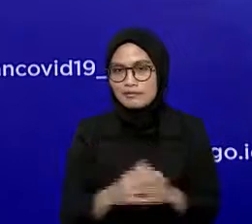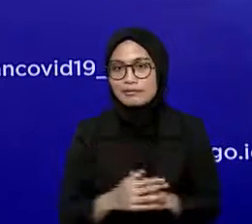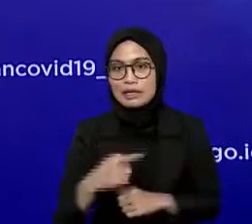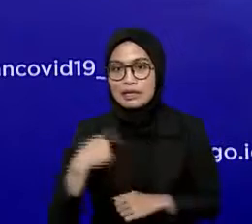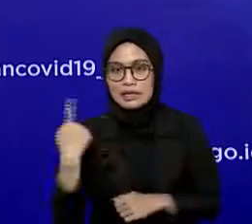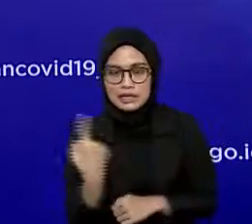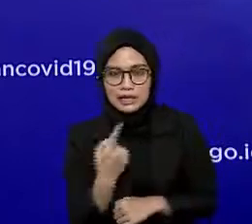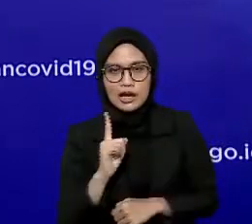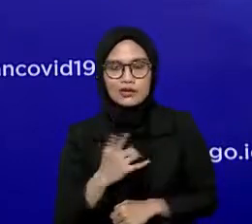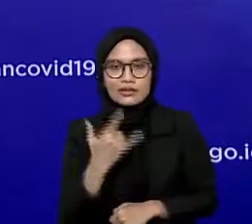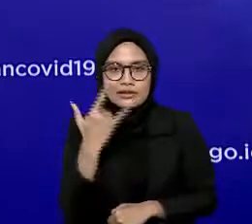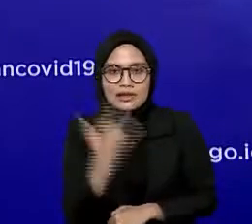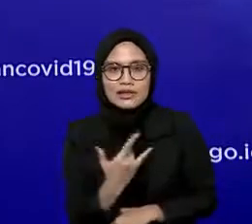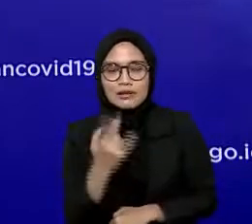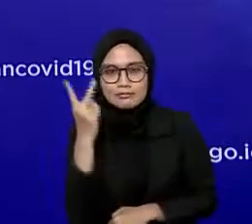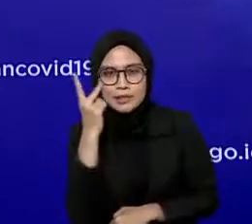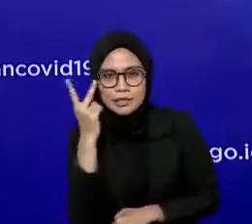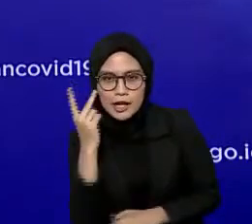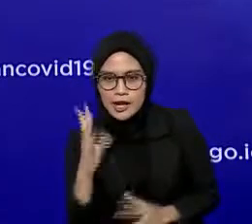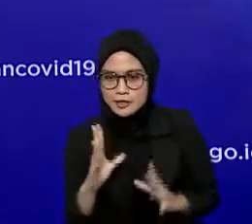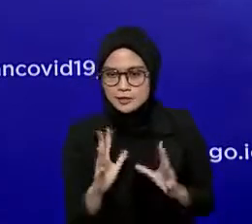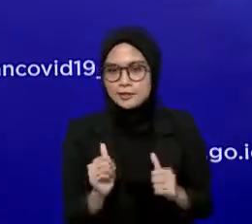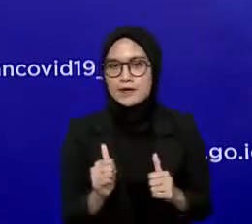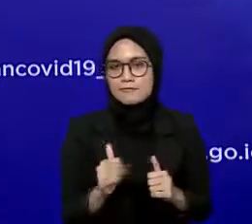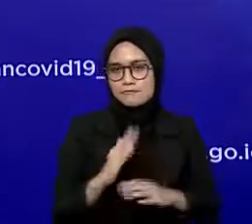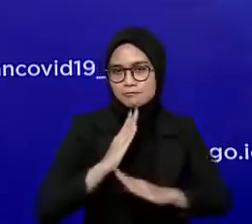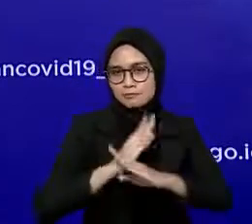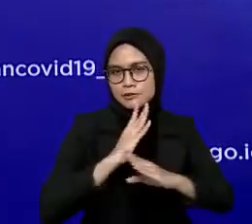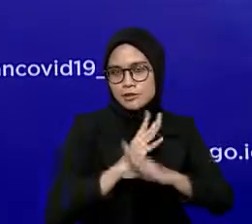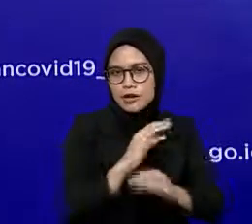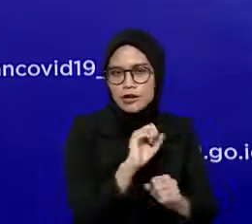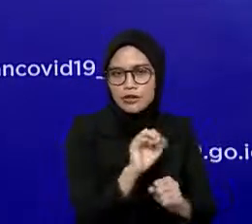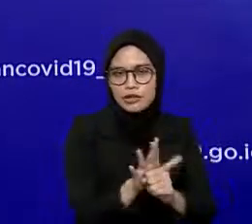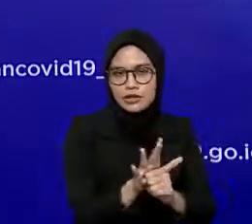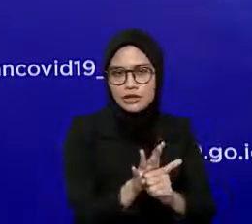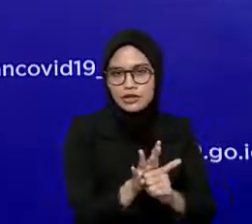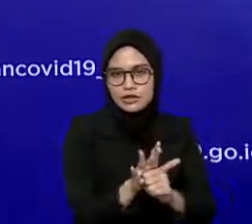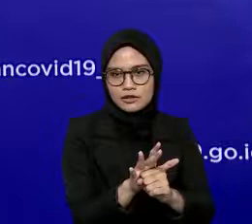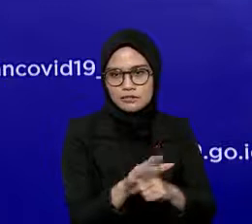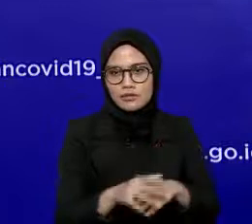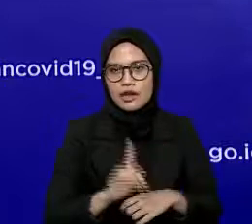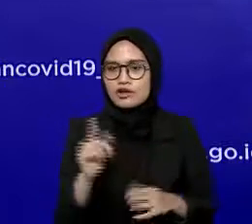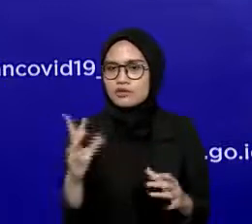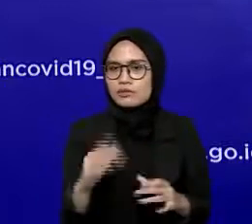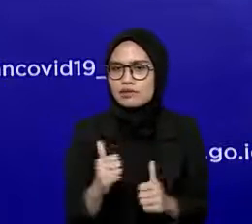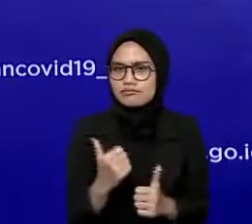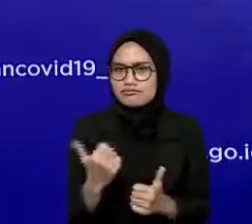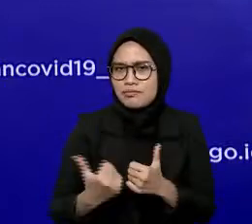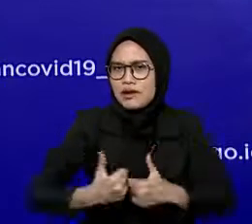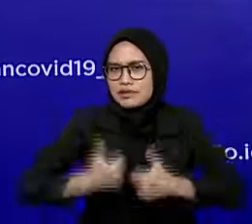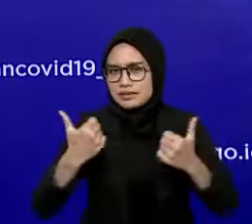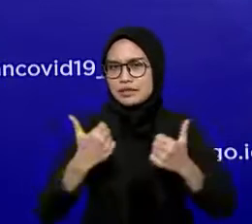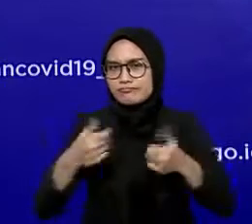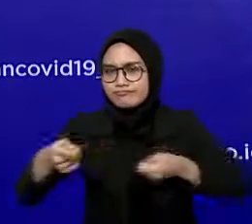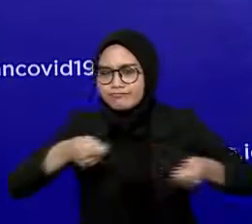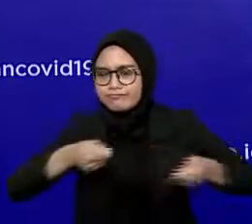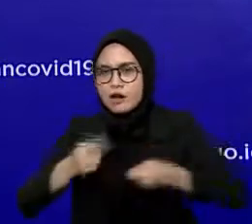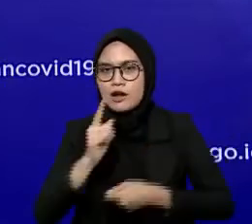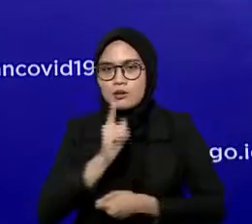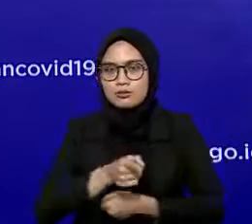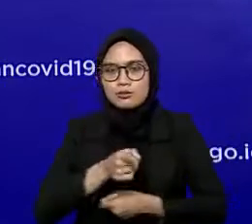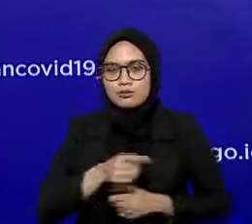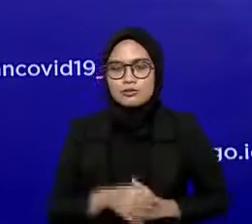yang tidak akan selesai apabila hanya beberapa negara saja yang berhasil mengendalikan kasus. Sebagai